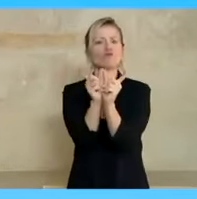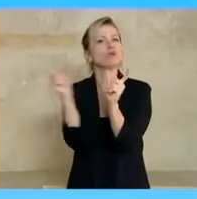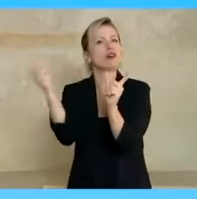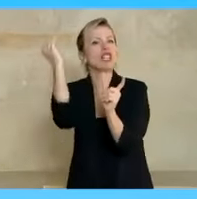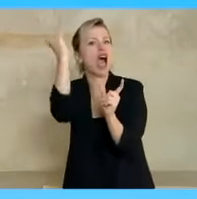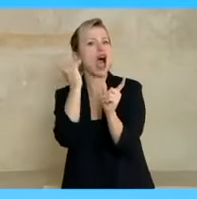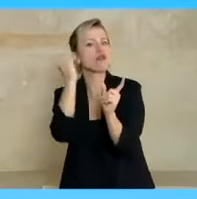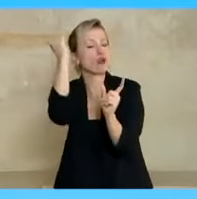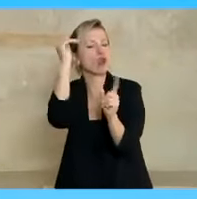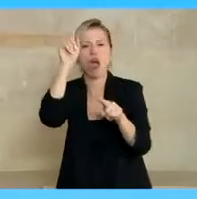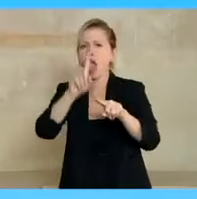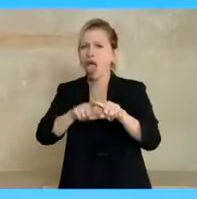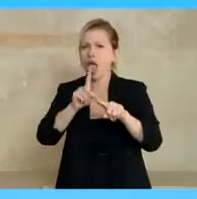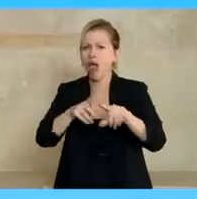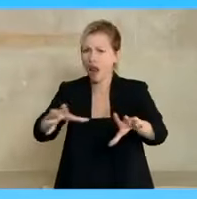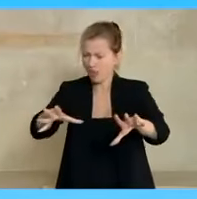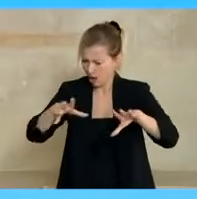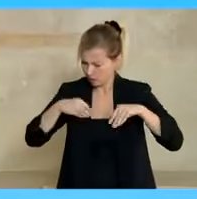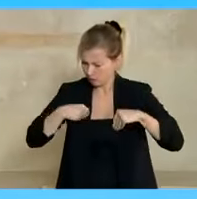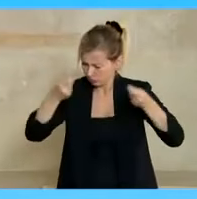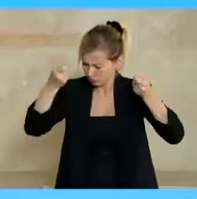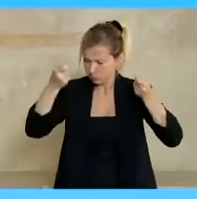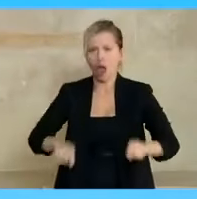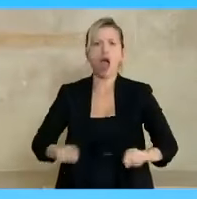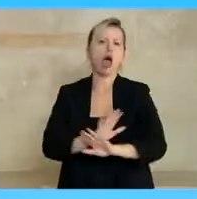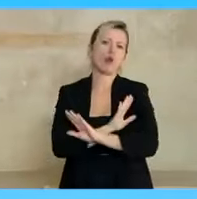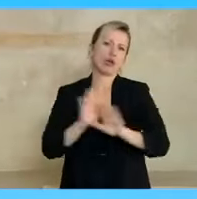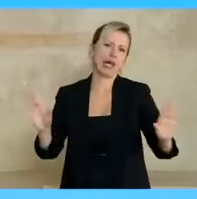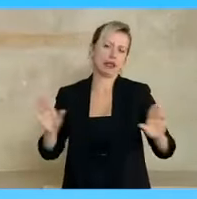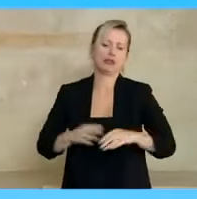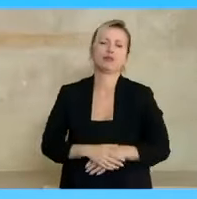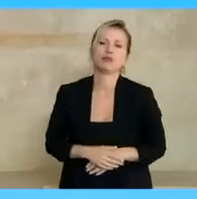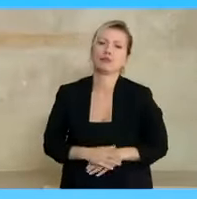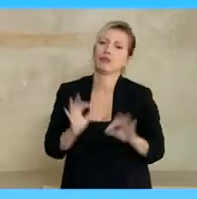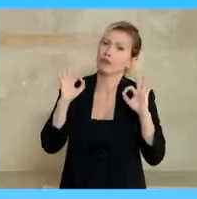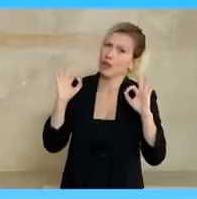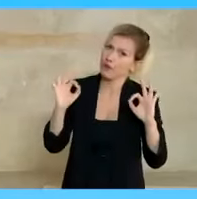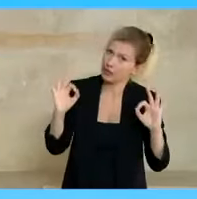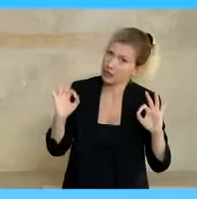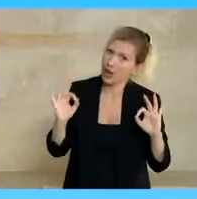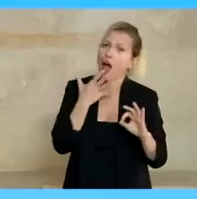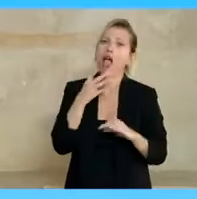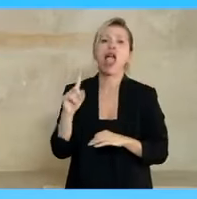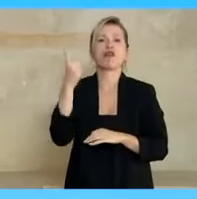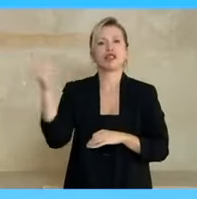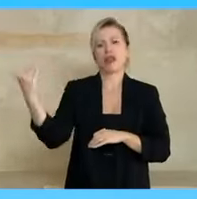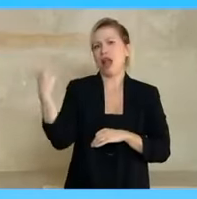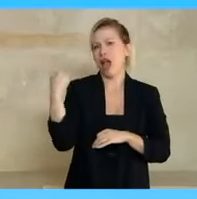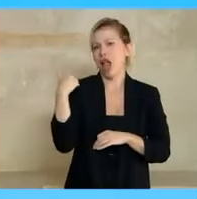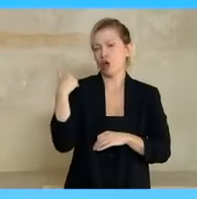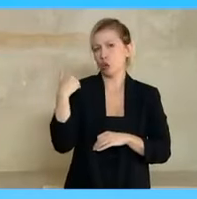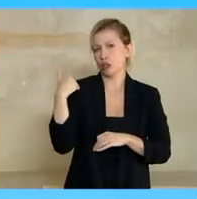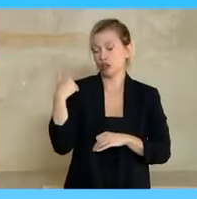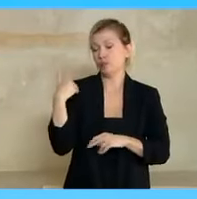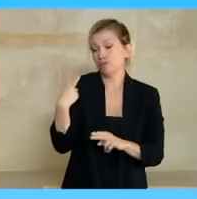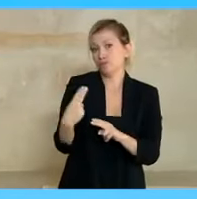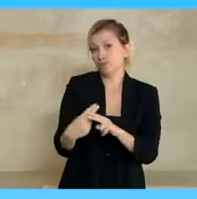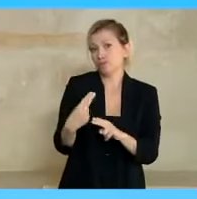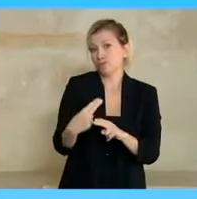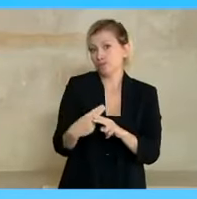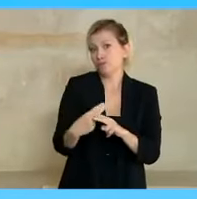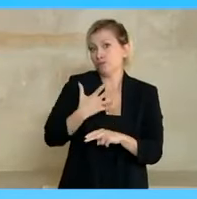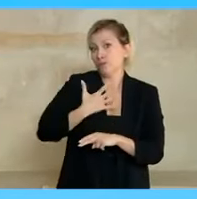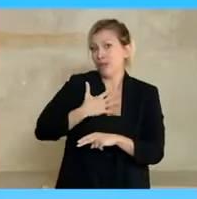Δεν θα το δεχτεί η Ελλάδα αυτό, κυρία Σαμαρά. Και βεβαίως, μιας και με ρωτάτε, θα είναι η πρώτη ευκαιρία να βρεθώ